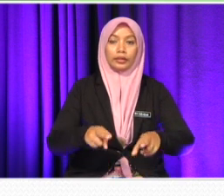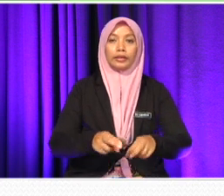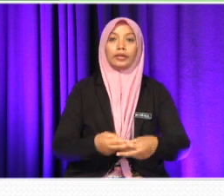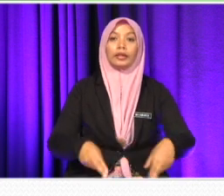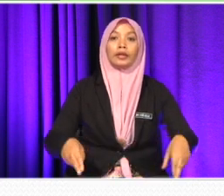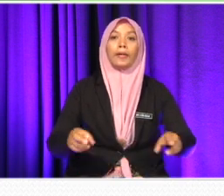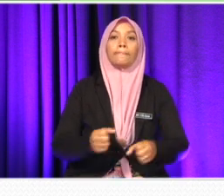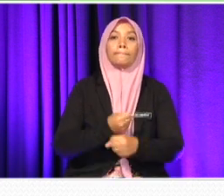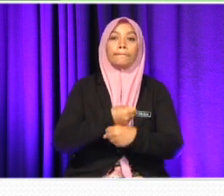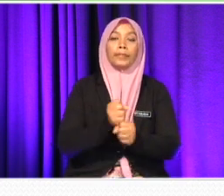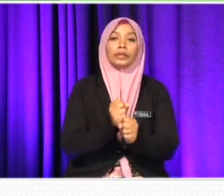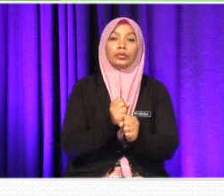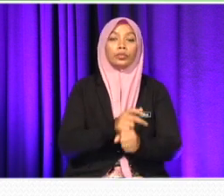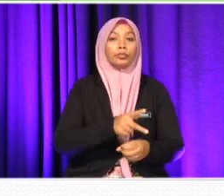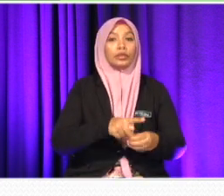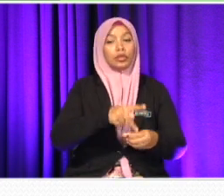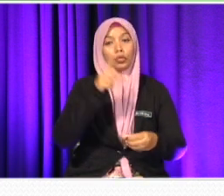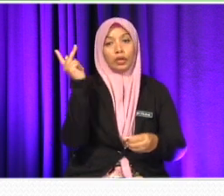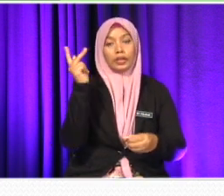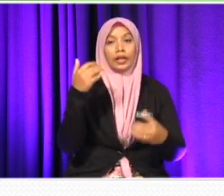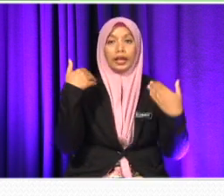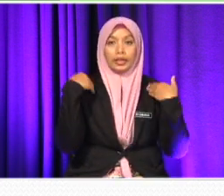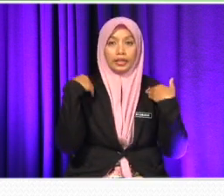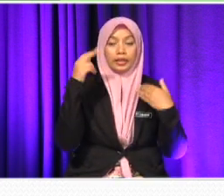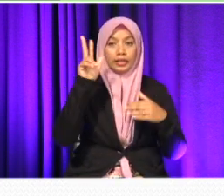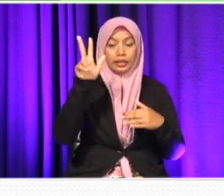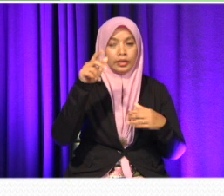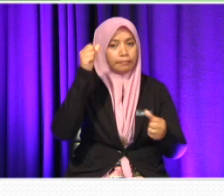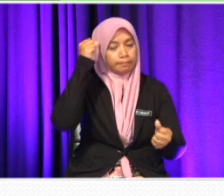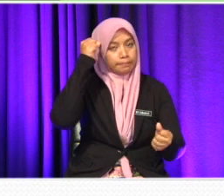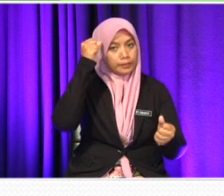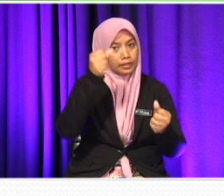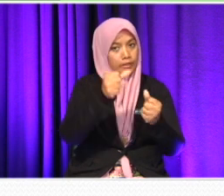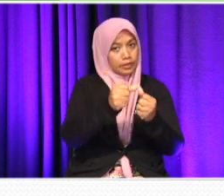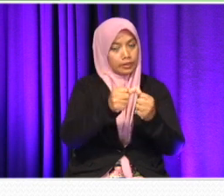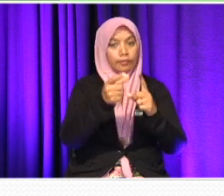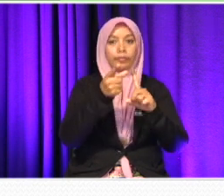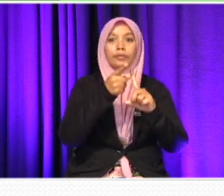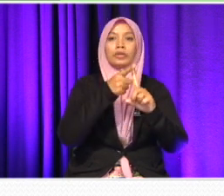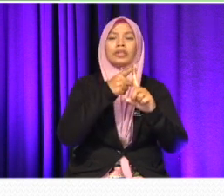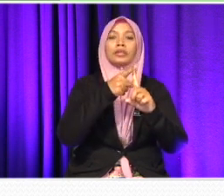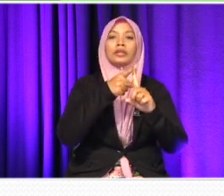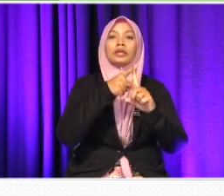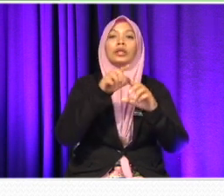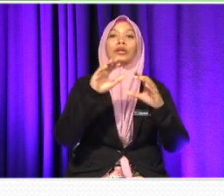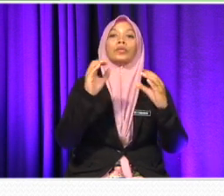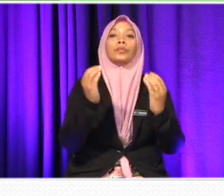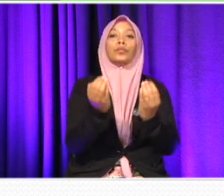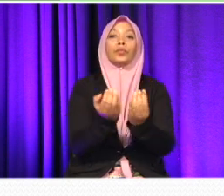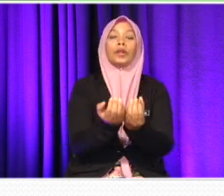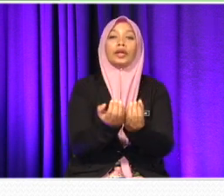pengeluaran Aduh tiga jenis pengeluaran perlu Ingatlah dan yang pertama secara berkelompok kemudian